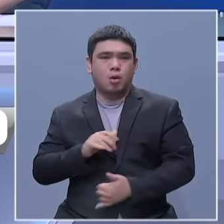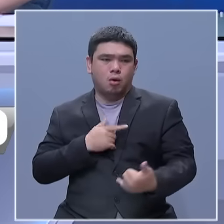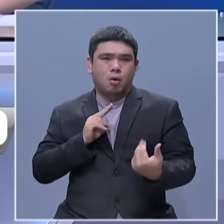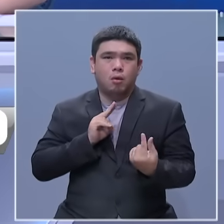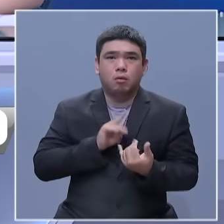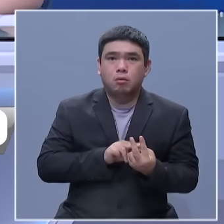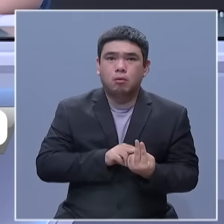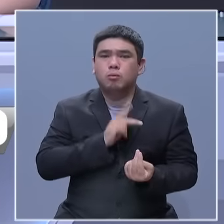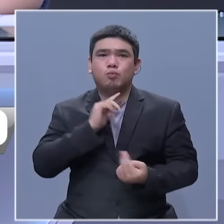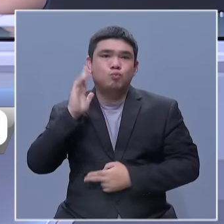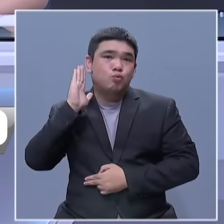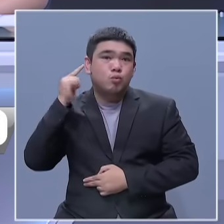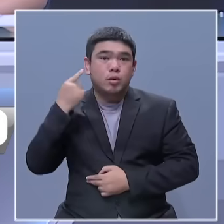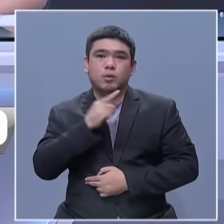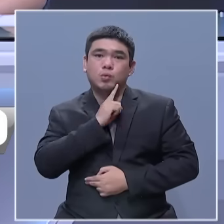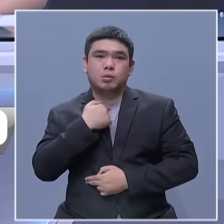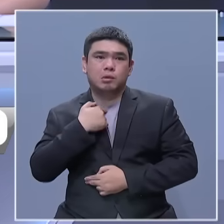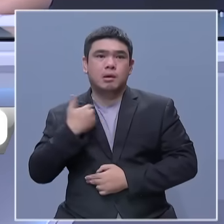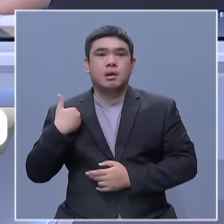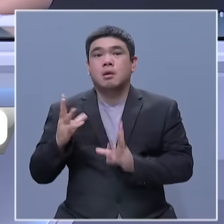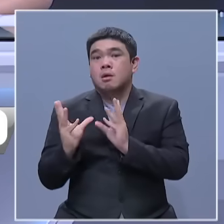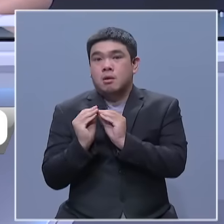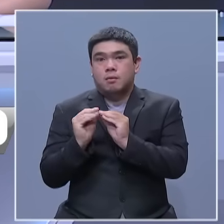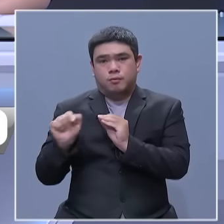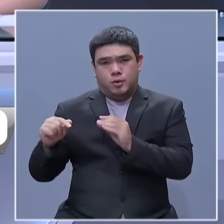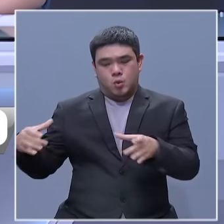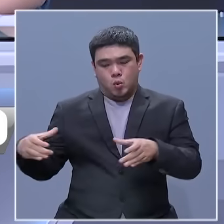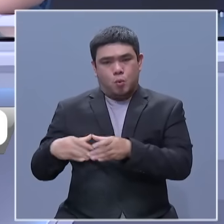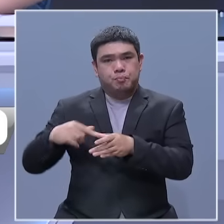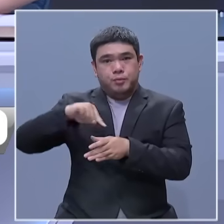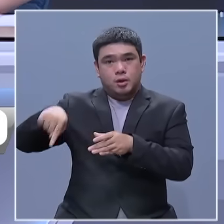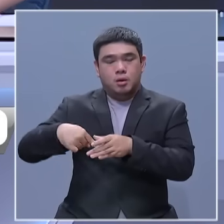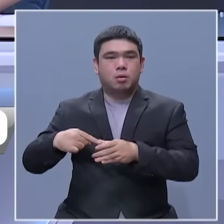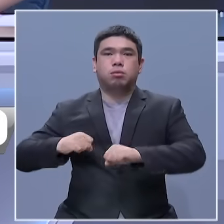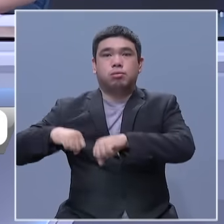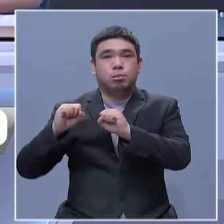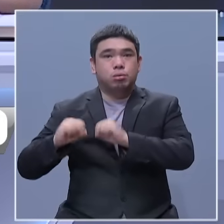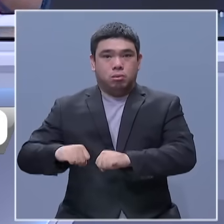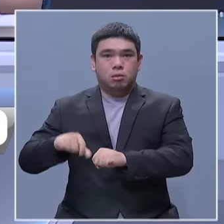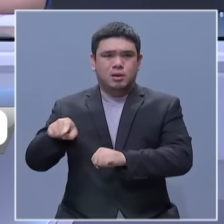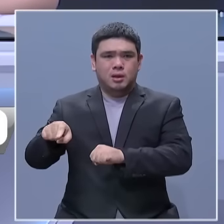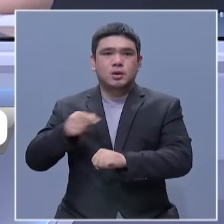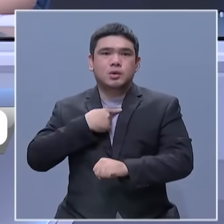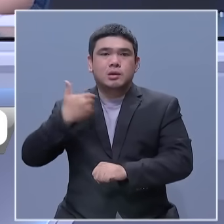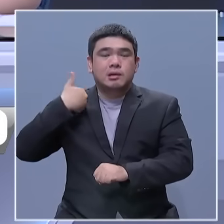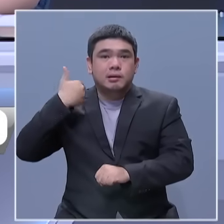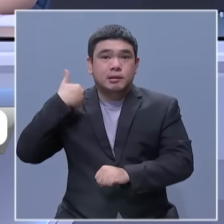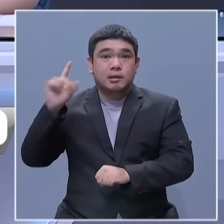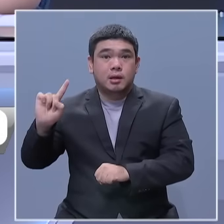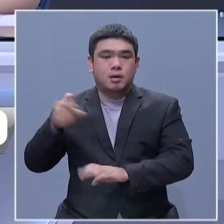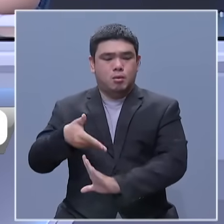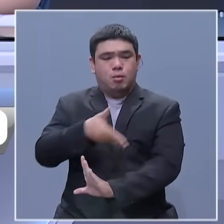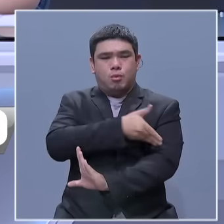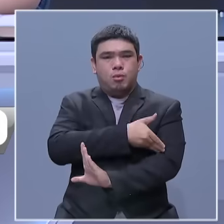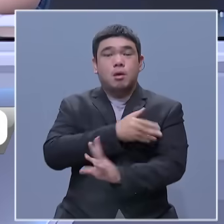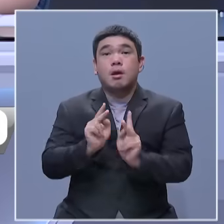ใช่ค่ะเพราะว่าสุดท้ายเมื่อวานนี้เนี่ยมีการประชุมพรรคกันแล้วก็มีมติออกมาเป็นที่เรียบร้อยก่อนหน้านี้เราพอจะทราบแล้วว่า